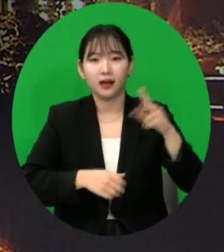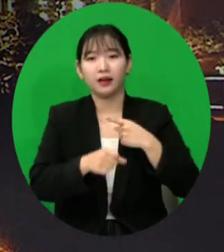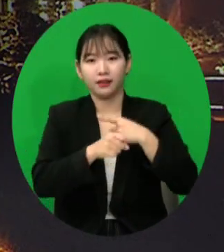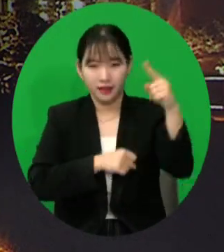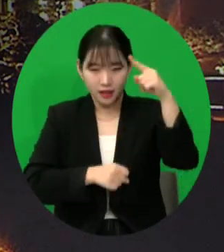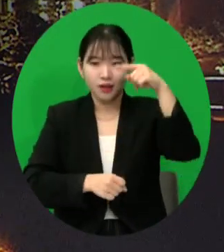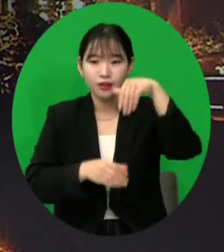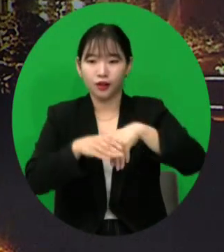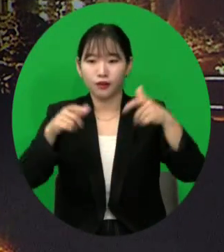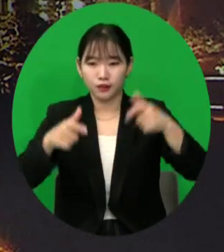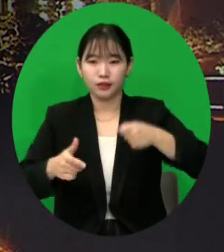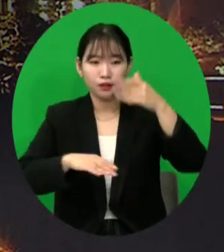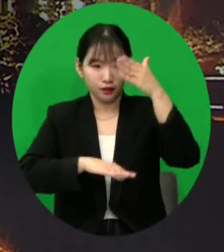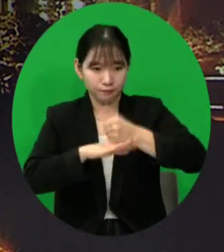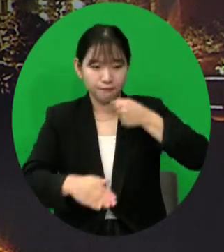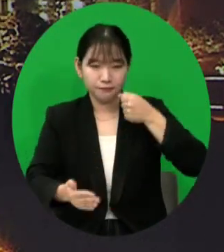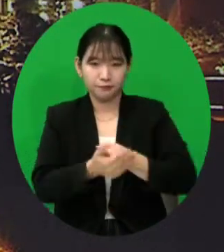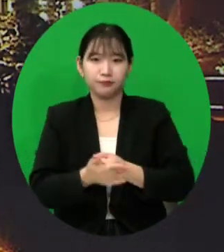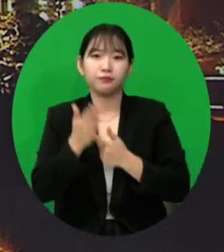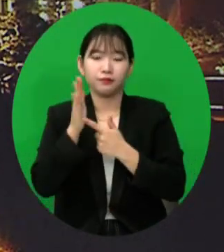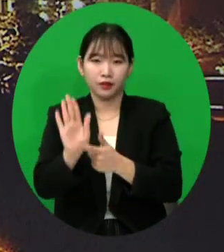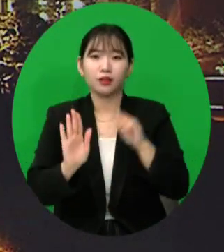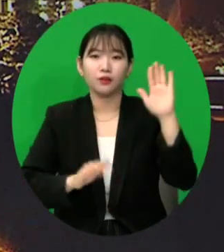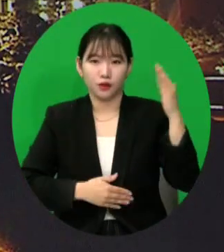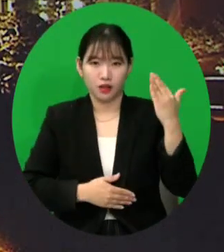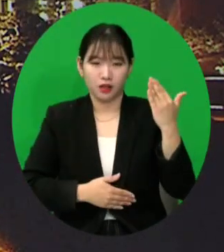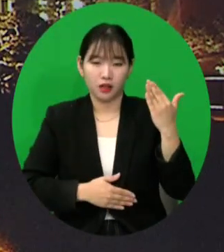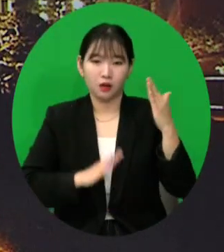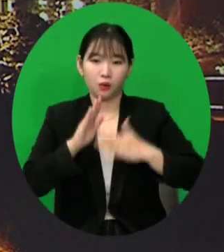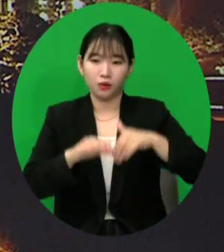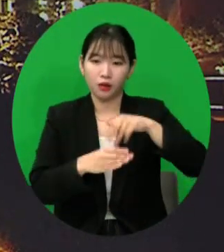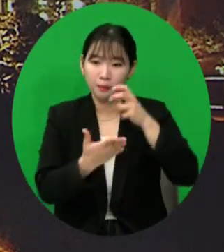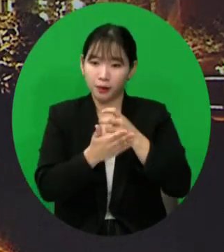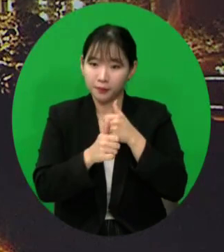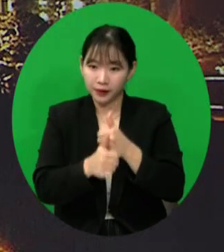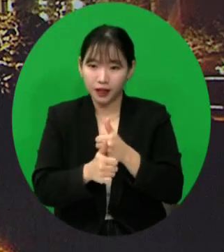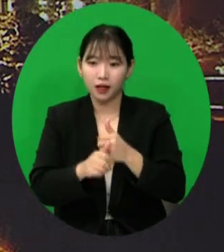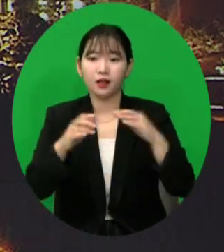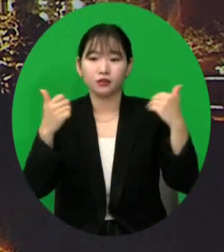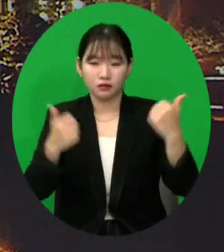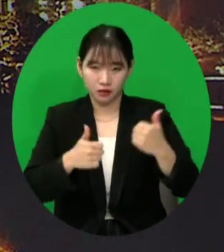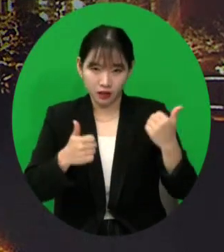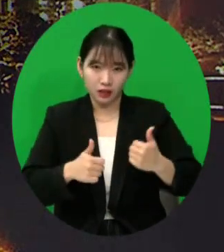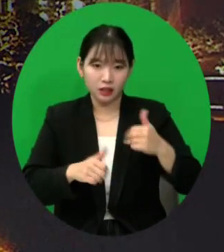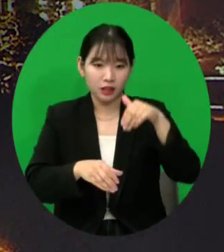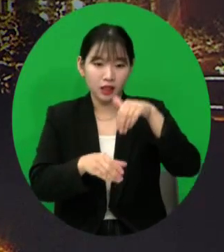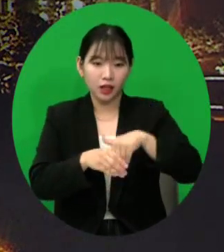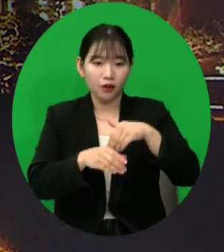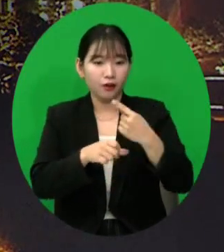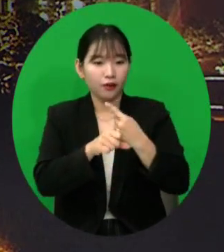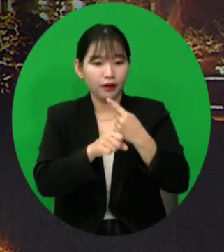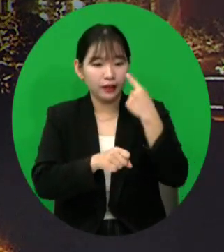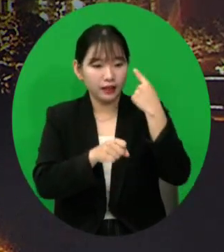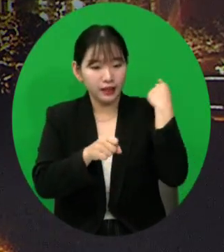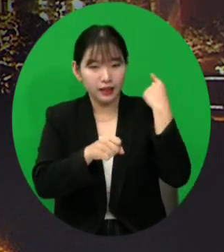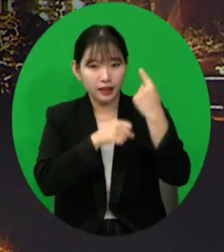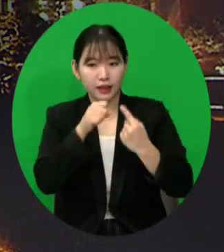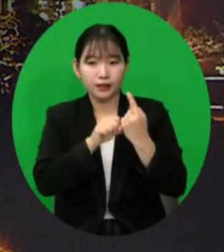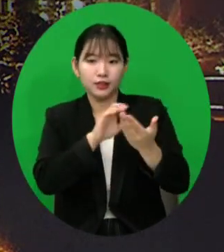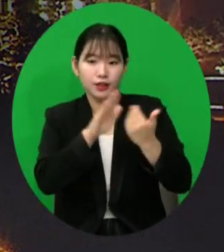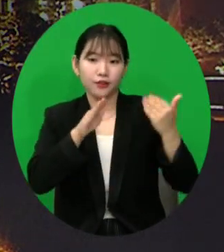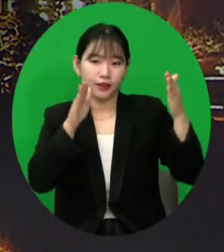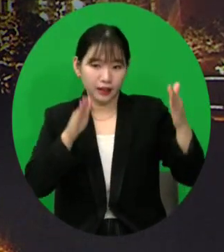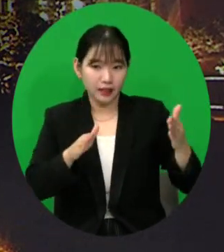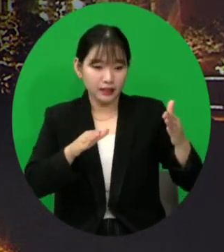총선의 선거구가 최종 결정됩니다. 공직선거법에 따르면 국회는 선거일 1년 전까지 국회의원